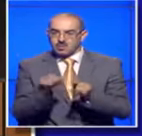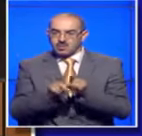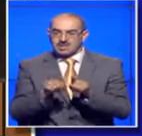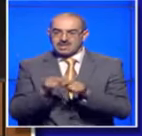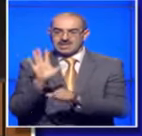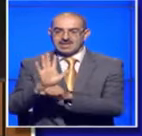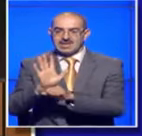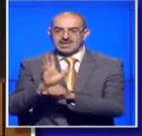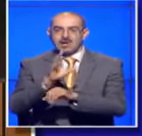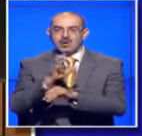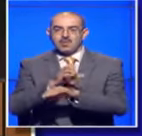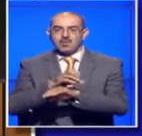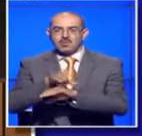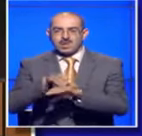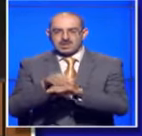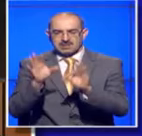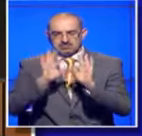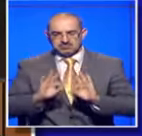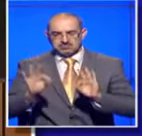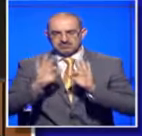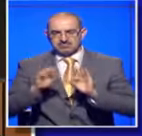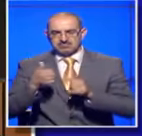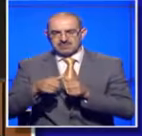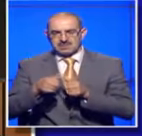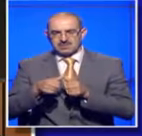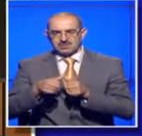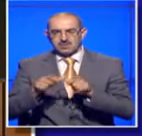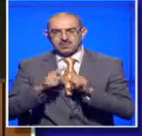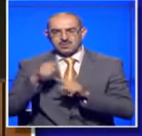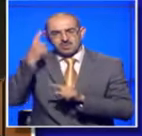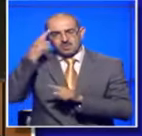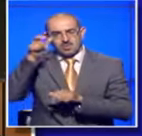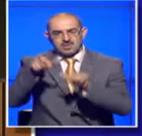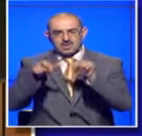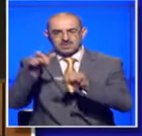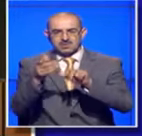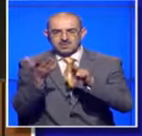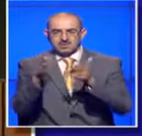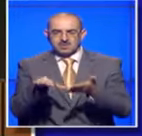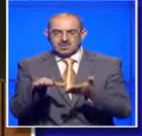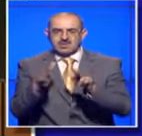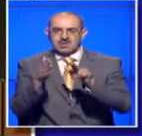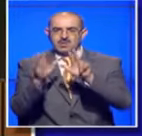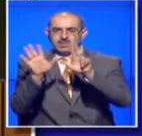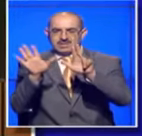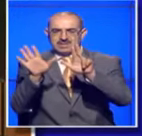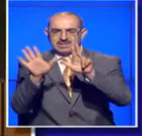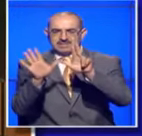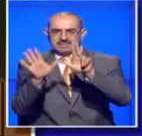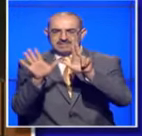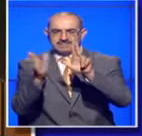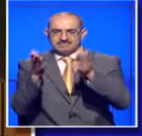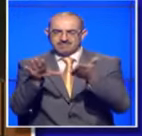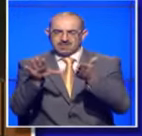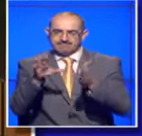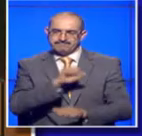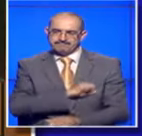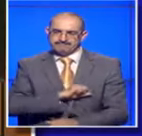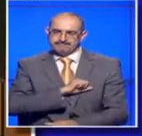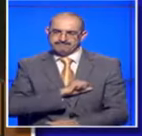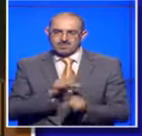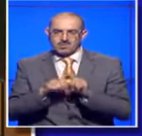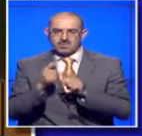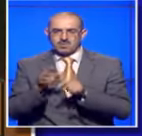15 ولاية لم تسجل أي حالة. أما فيما يخص الوفيات سجلنا 8 وفاة جديدة رحمهم الله، بهذا يصبح العدد